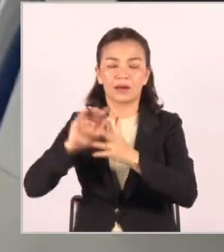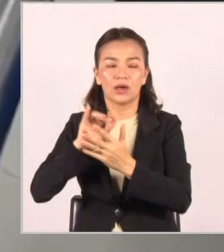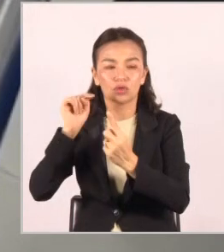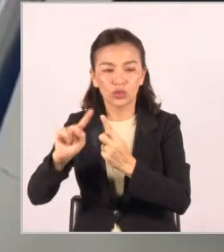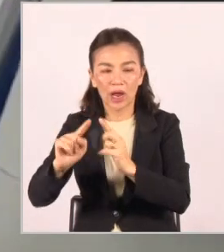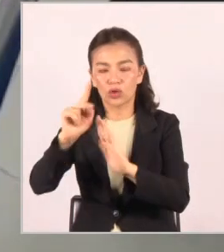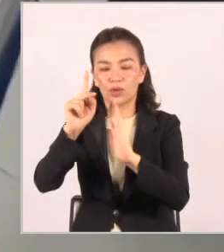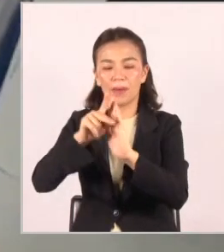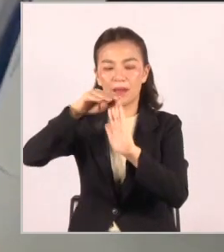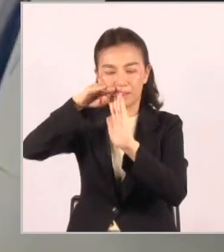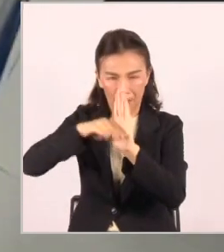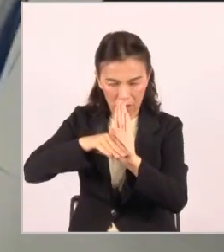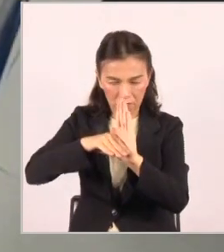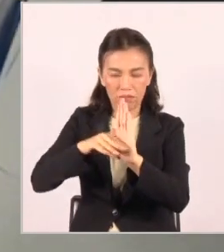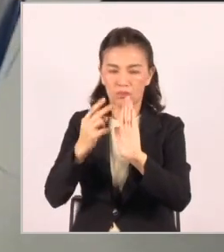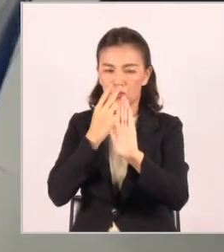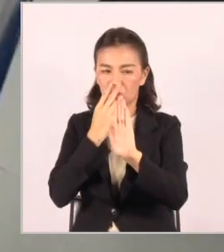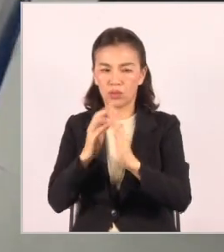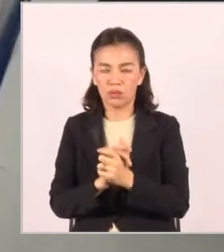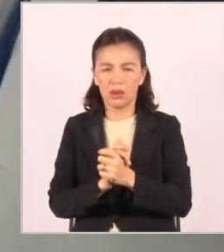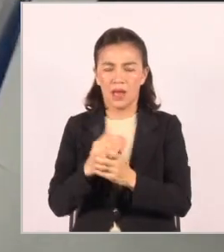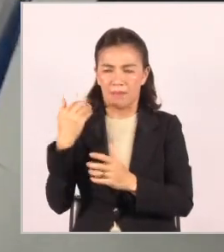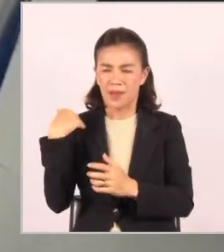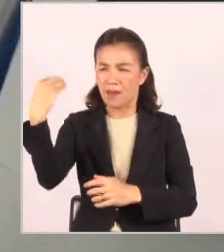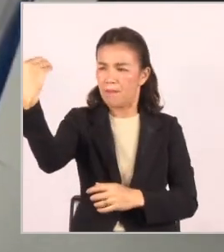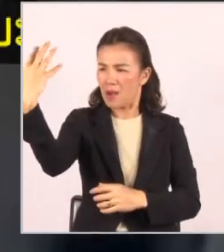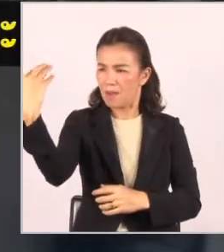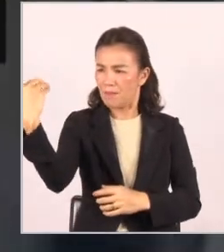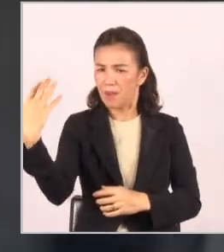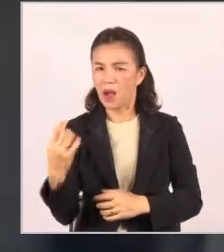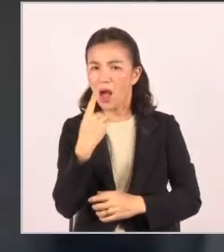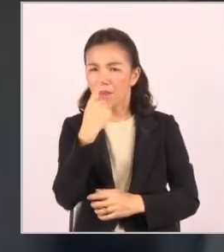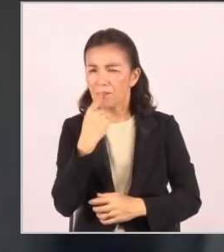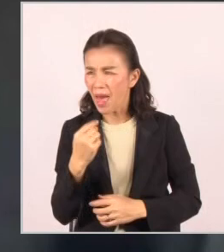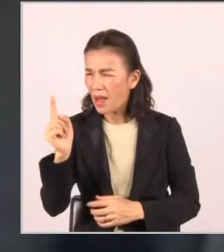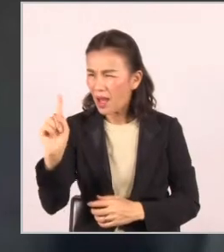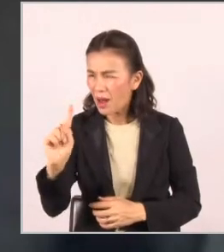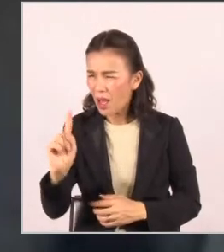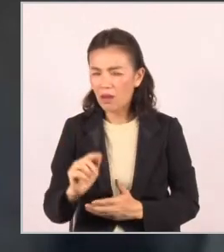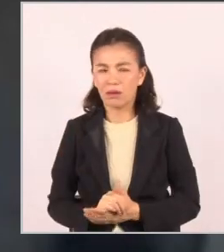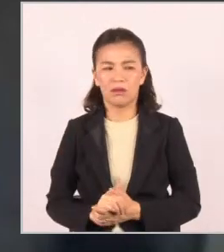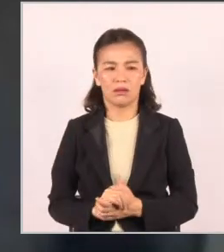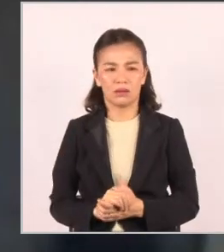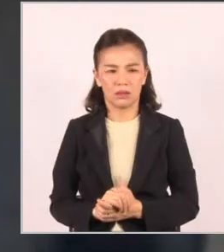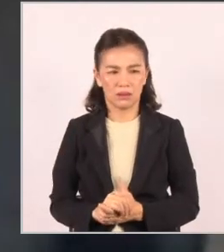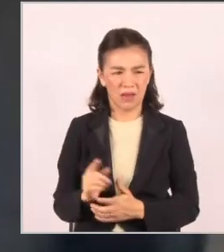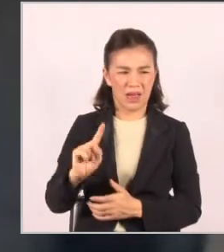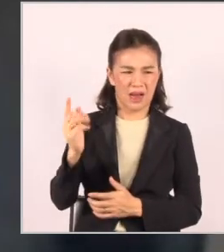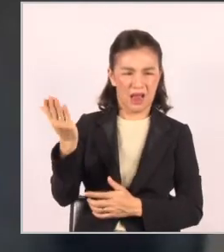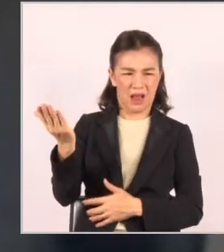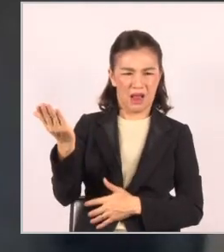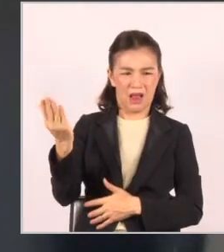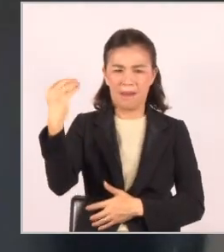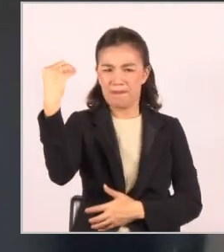ก็ถามมาว่าเอ๊ะเนี่ยฝั่งนั้นเขาฝ่าไฟแดงหรือเปล่าหรือพยายามเร่งเครื่องคือไฟมันเป็นเนี่ยค่ะคุณผู้ชมมันเป็นไฟเหมือน